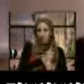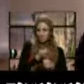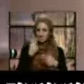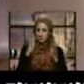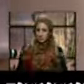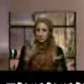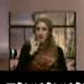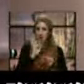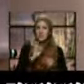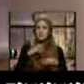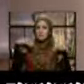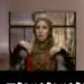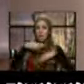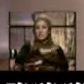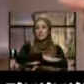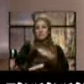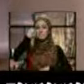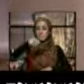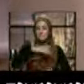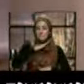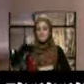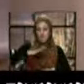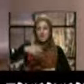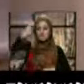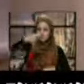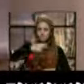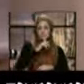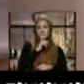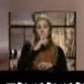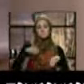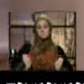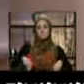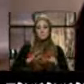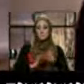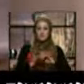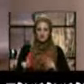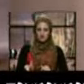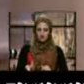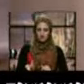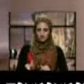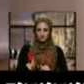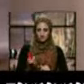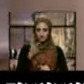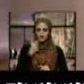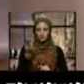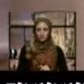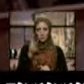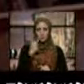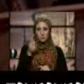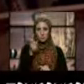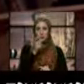فلان بيه وجي مع الوزير ورئيس الوزراء والمسؤولين وتفخروا كما كانت العرب. العرب